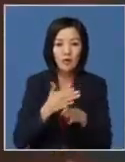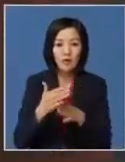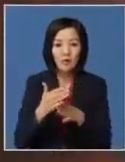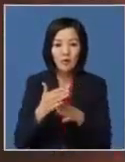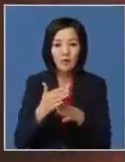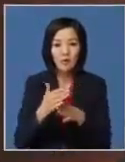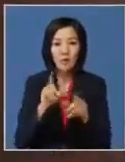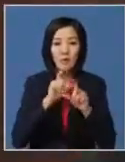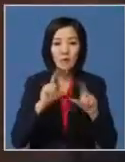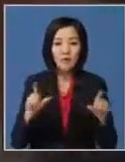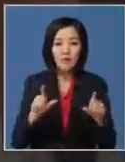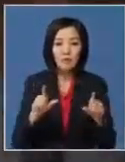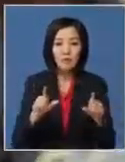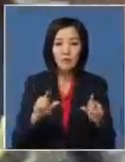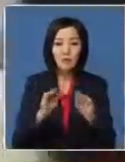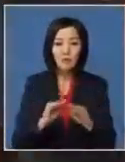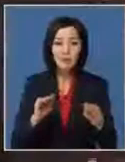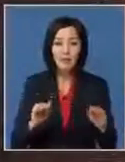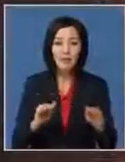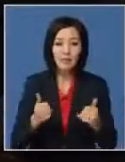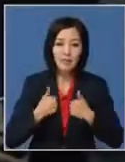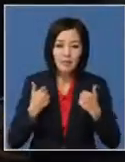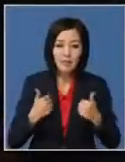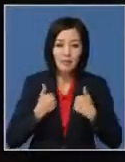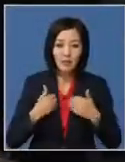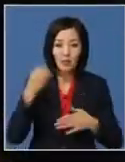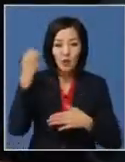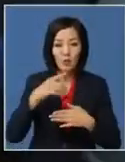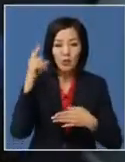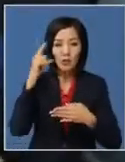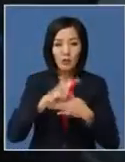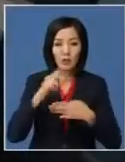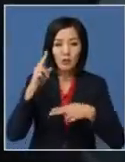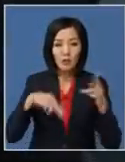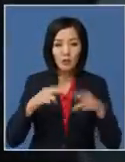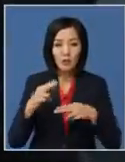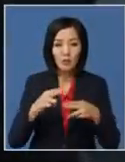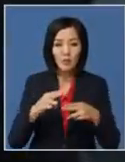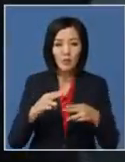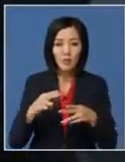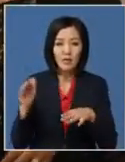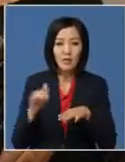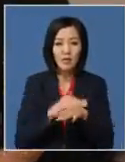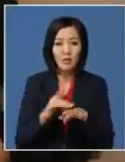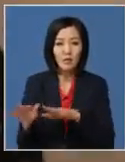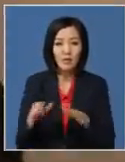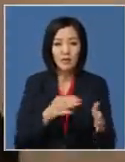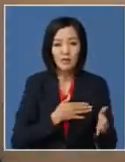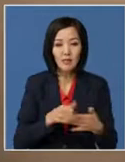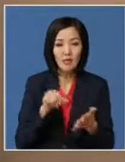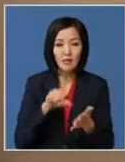қоса мектептердегі үздік оқушылардың таландыру, ауданда орталық мешіт салу сияқты сауапты істерге мұрындық болған. Жомарт